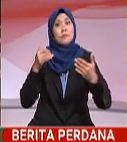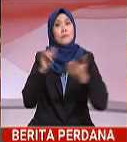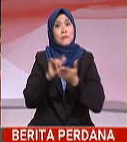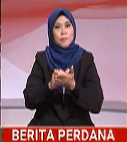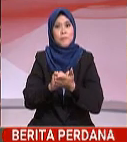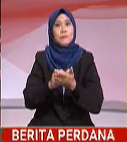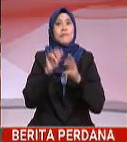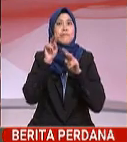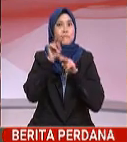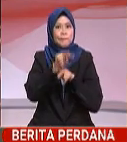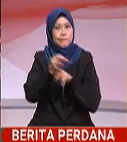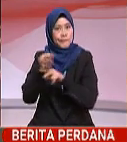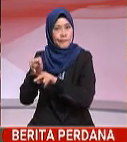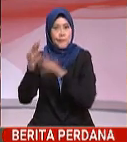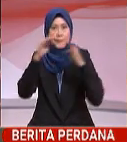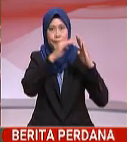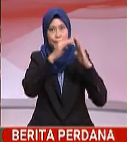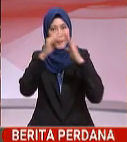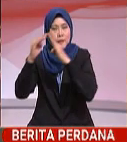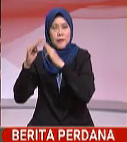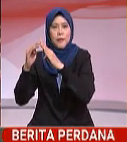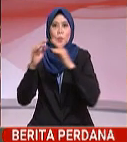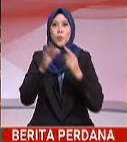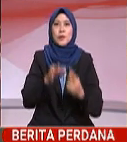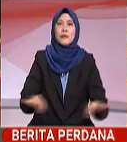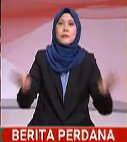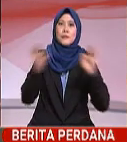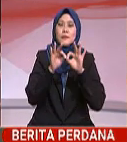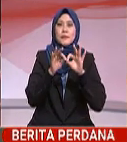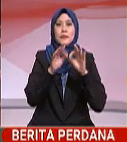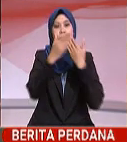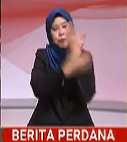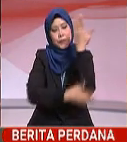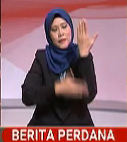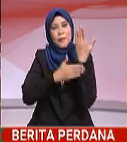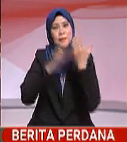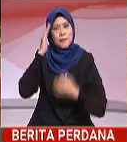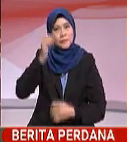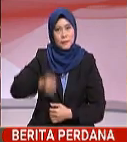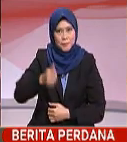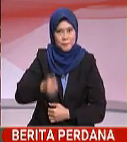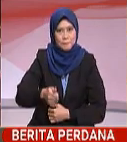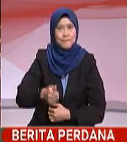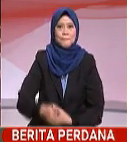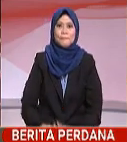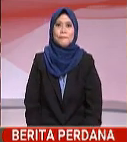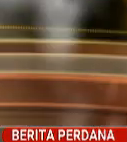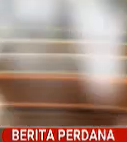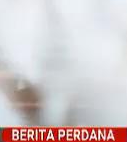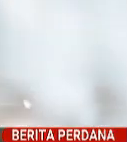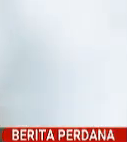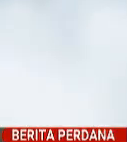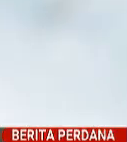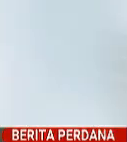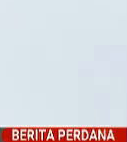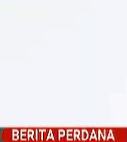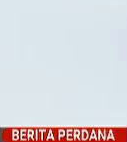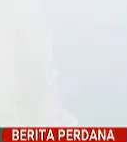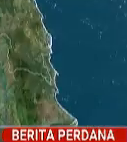tinjauan cuaca bagi bandar-bandar utama di seluruh negara. Assalamualaikum dan salam sejahtera.